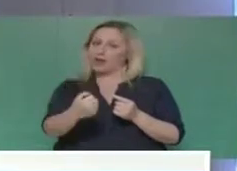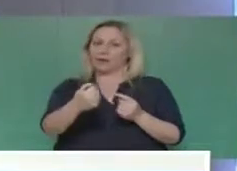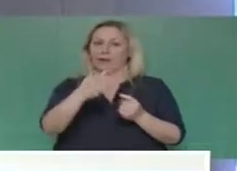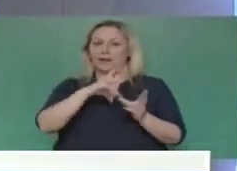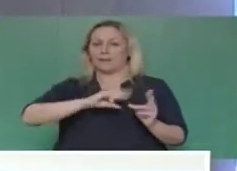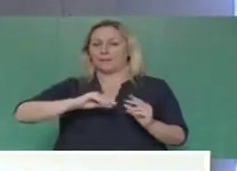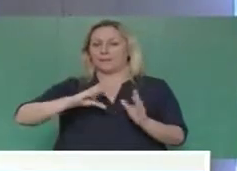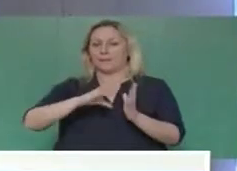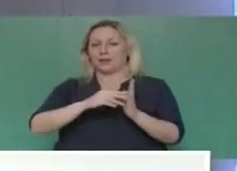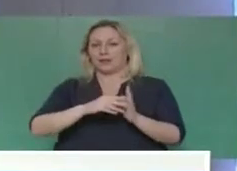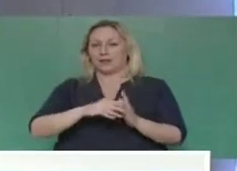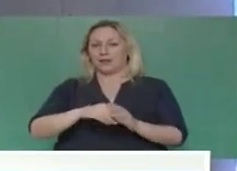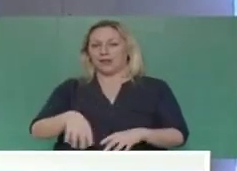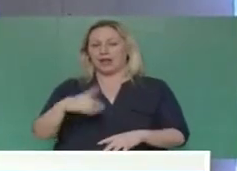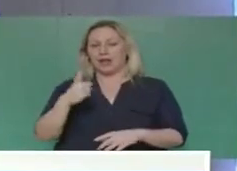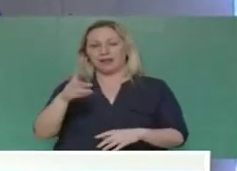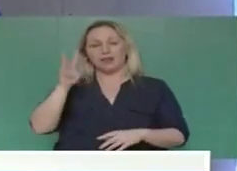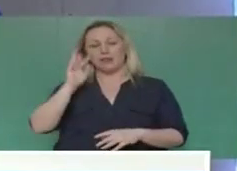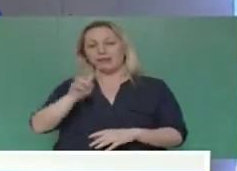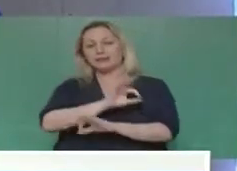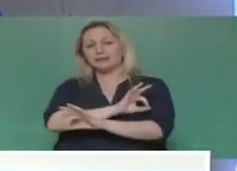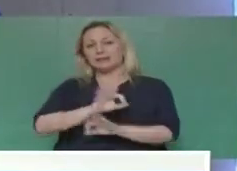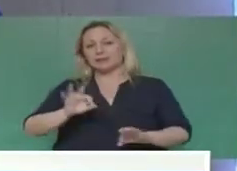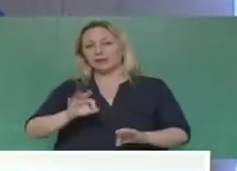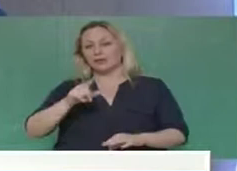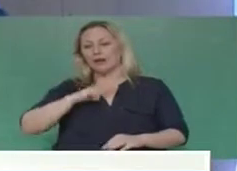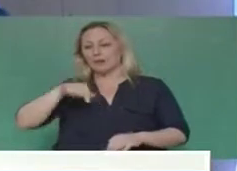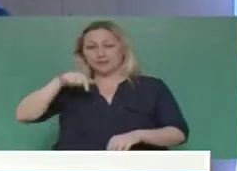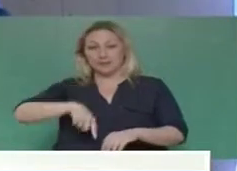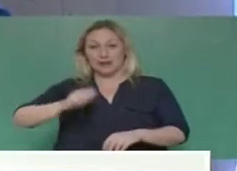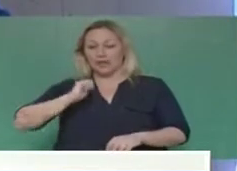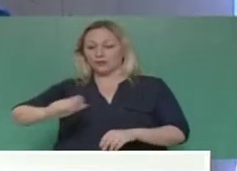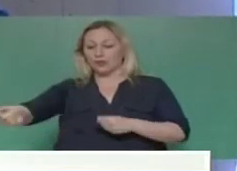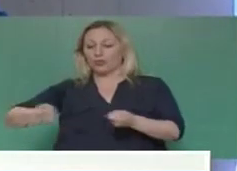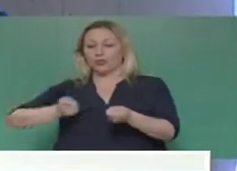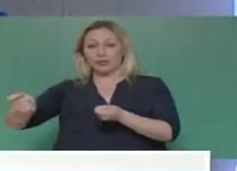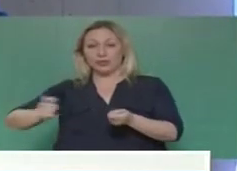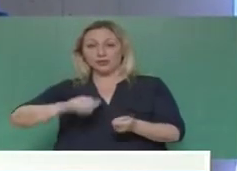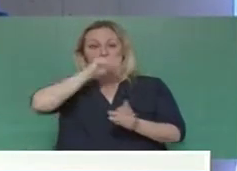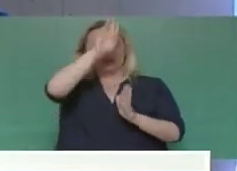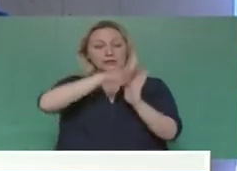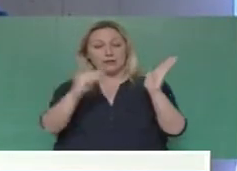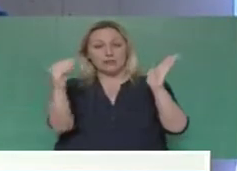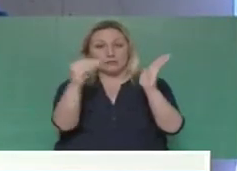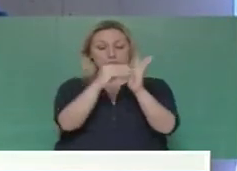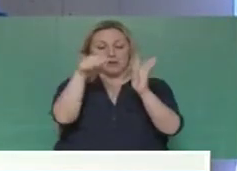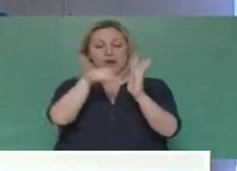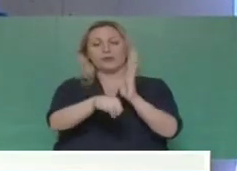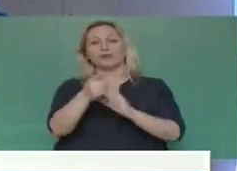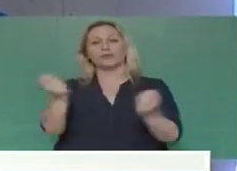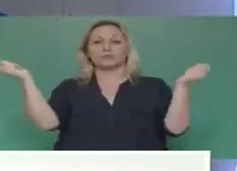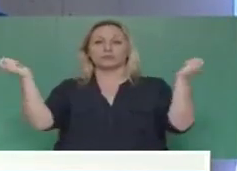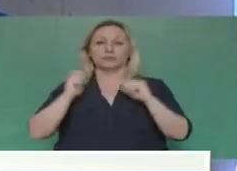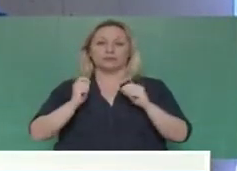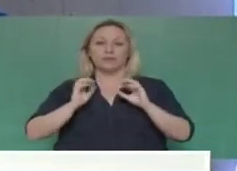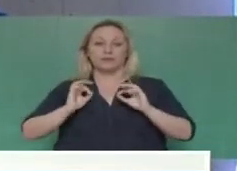Το μόνο που θα δούμε, κατά την άποψή μου, είναι να πλήττεται το ίδιο το αυτοδιοίκητο που είναι συνταγματικά κατοχυρωμένο. Αυτό βέβαια δεν ενδιαφέρει